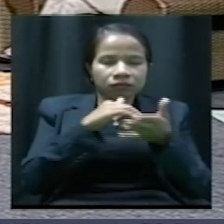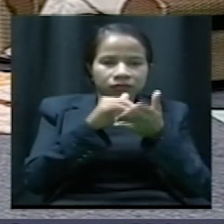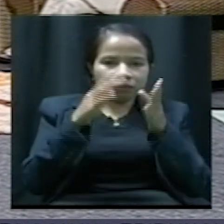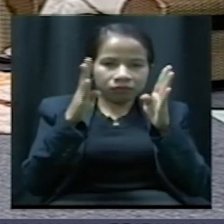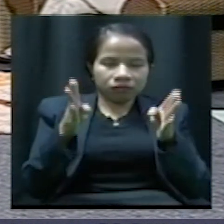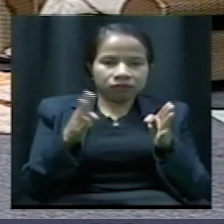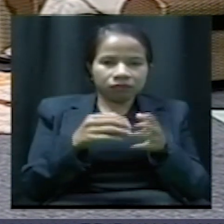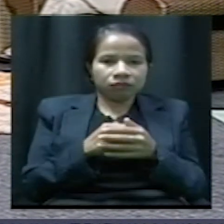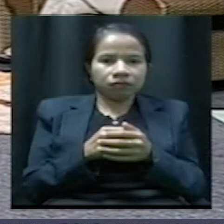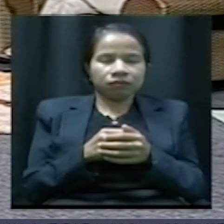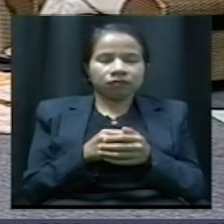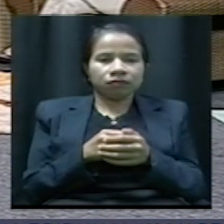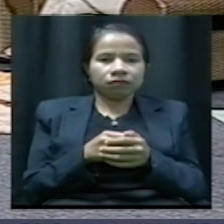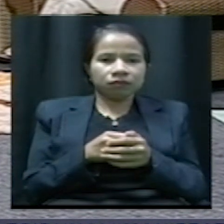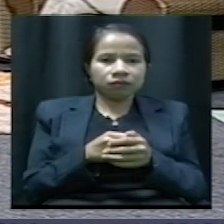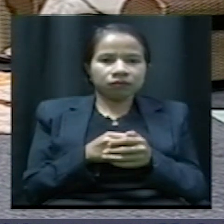neba ma